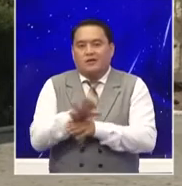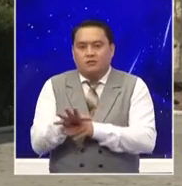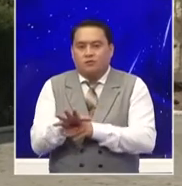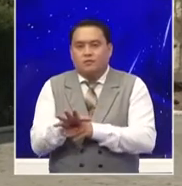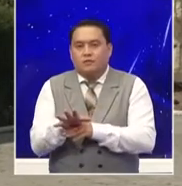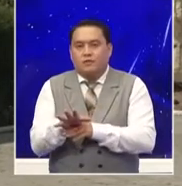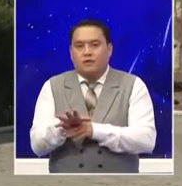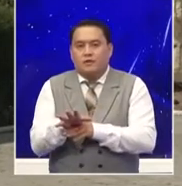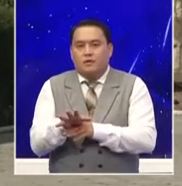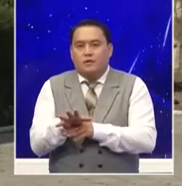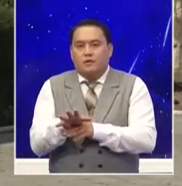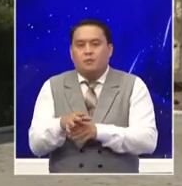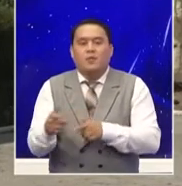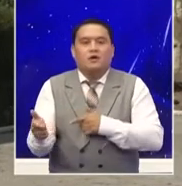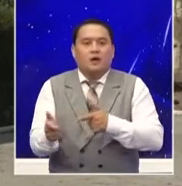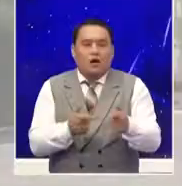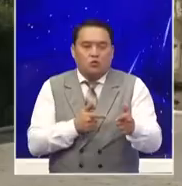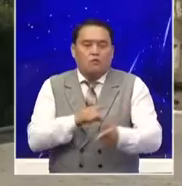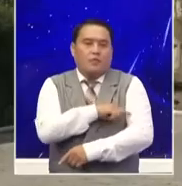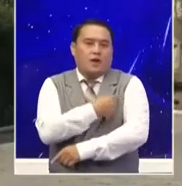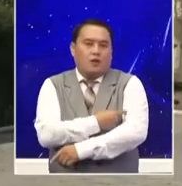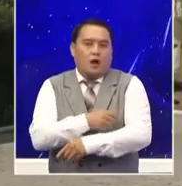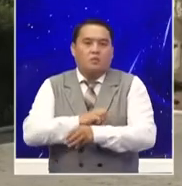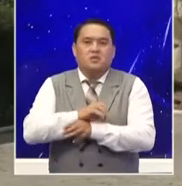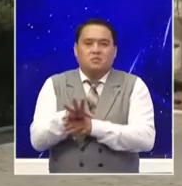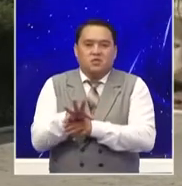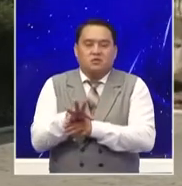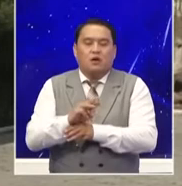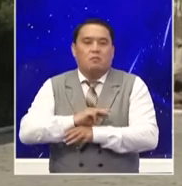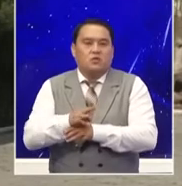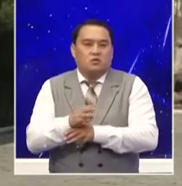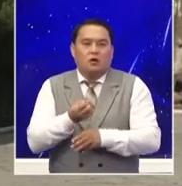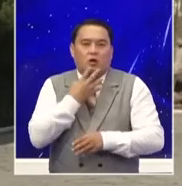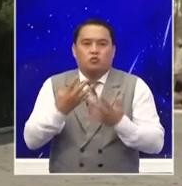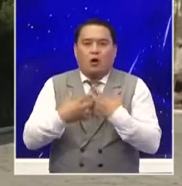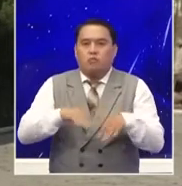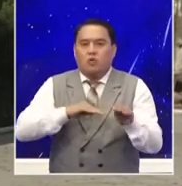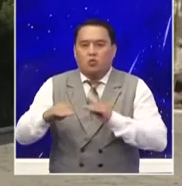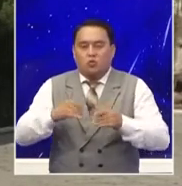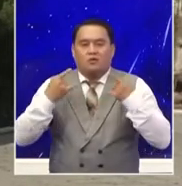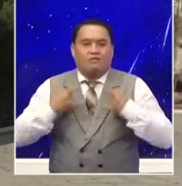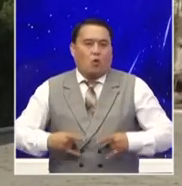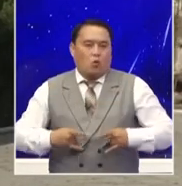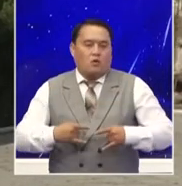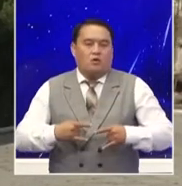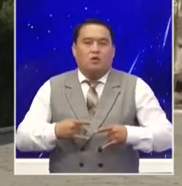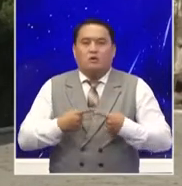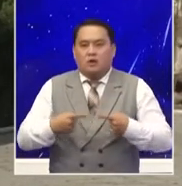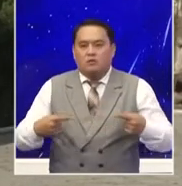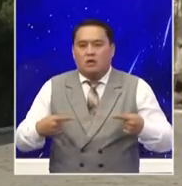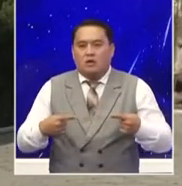достаточно высоко оцениваем готовность данной больницы. Оснащена хорошим оборудованием, имеется компьютерная томография, цифровые